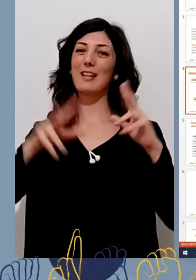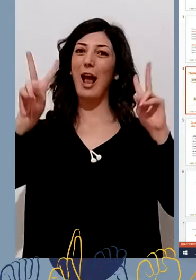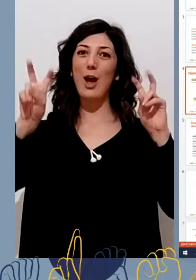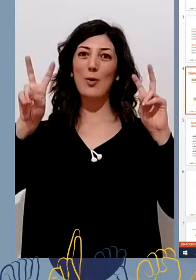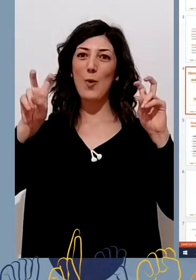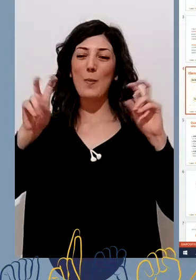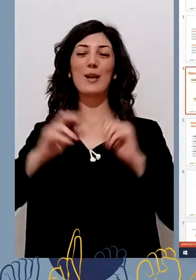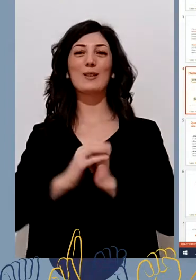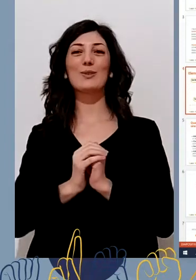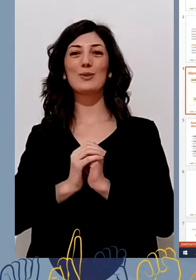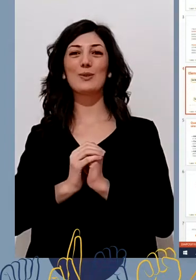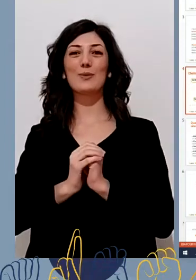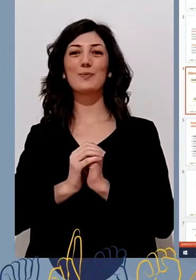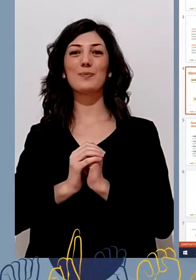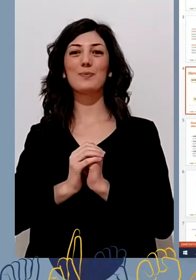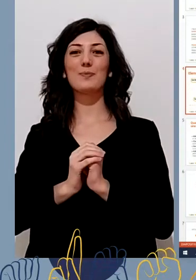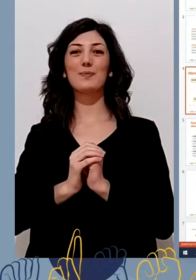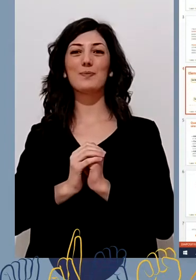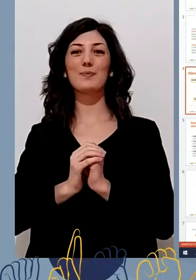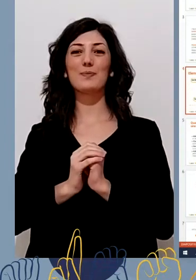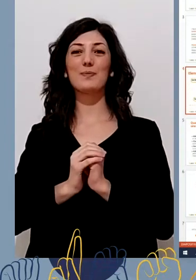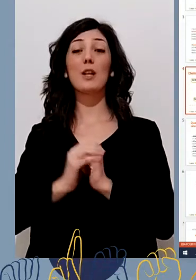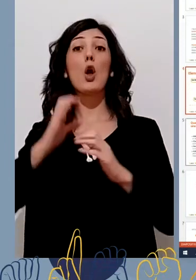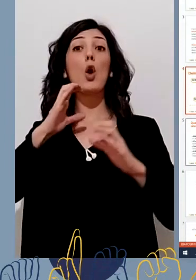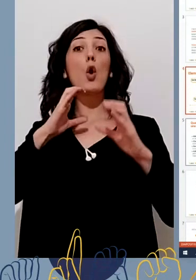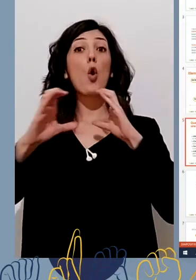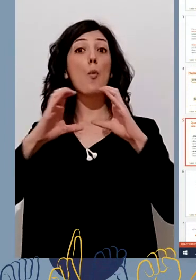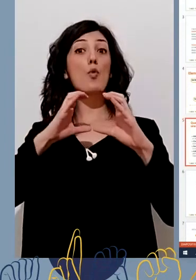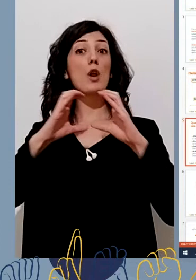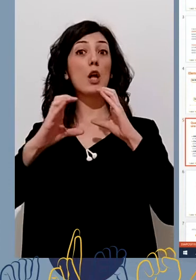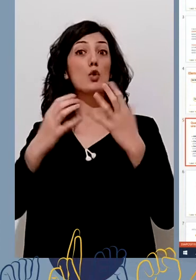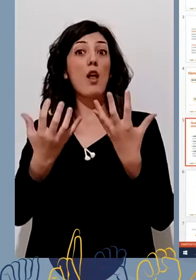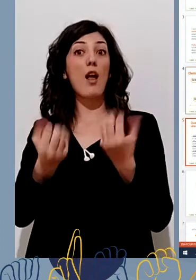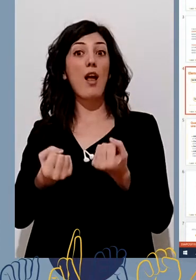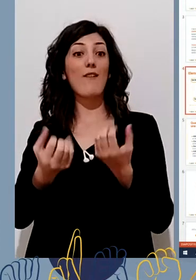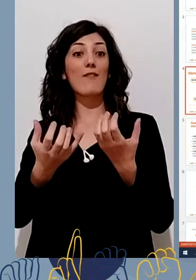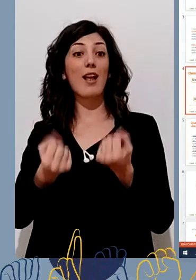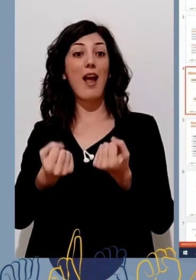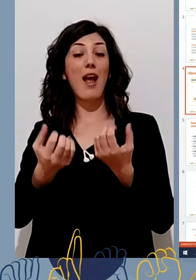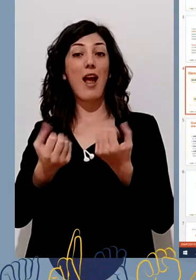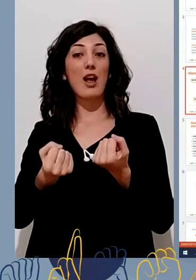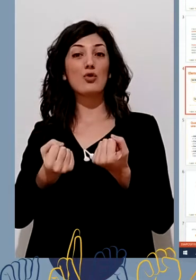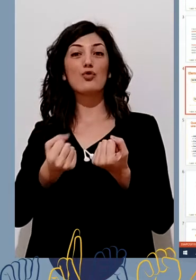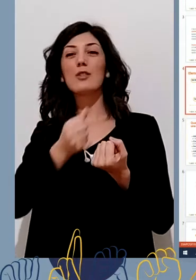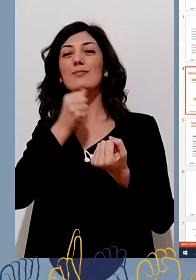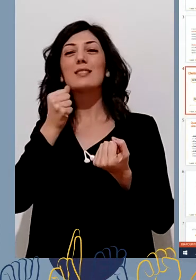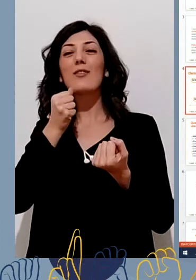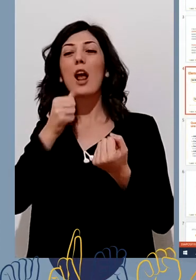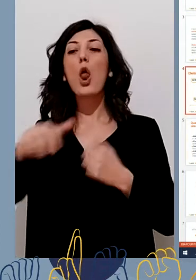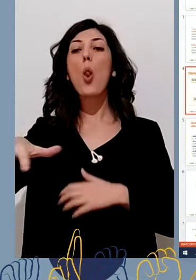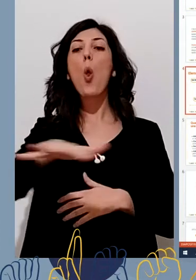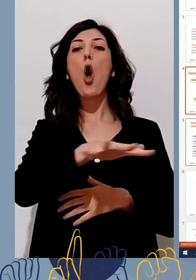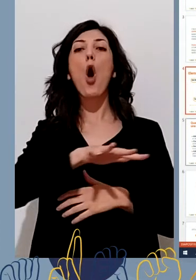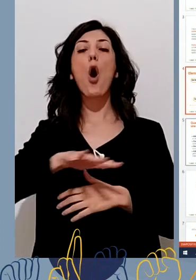Infatti, affinché la comunicazione possa essere efficace, riguarda anche il contesto, ovvero il luogo in cui avviene la